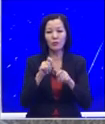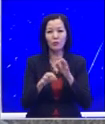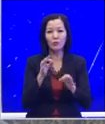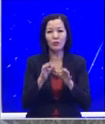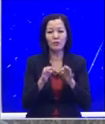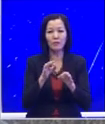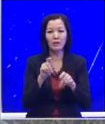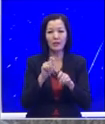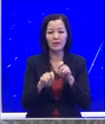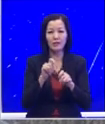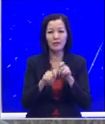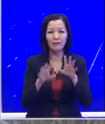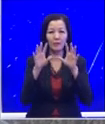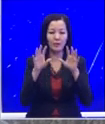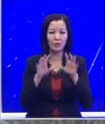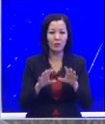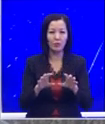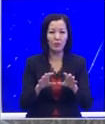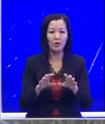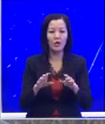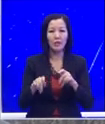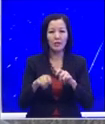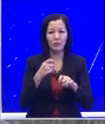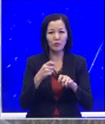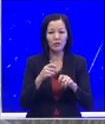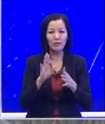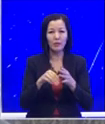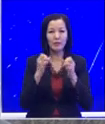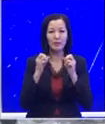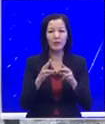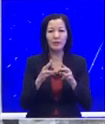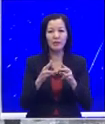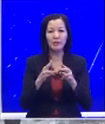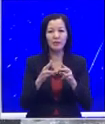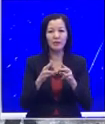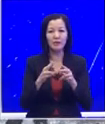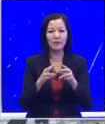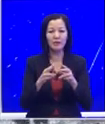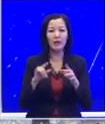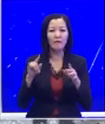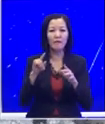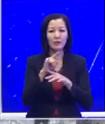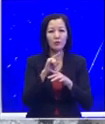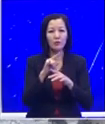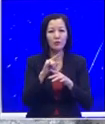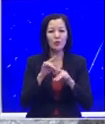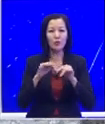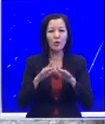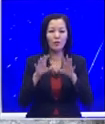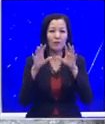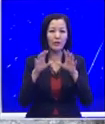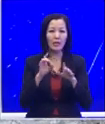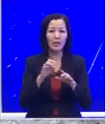по статье 344, части 3. Нарушение правил безопасности и эксплуатации воздушного транспорта Уголовного кодекса